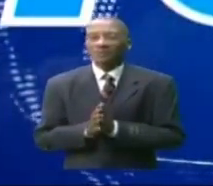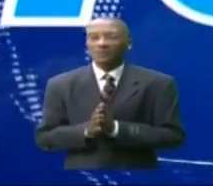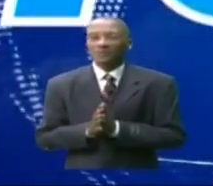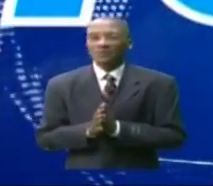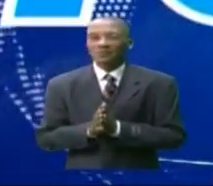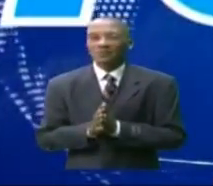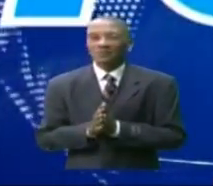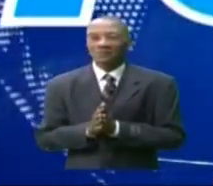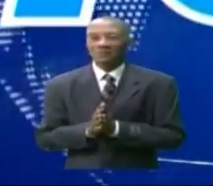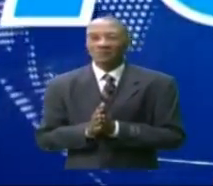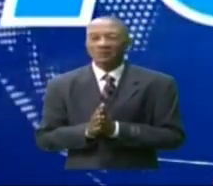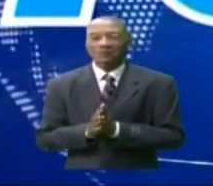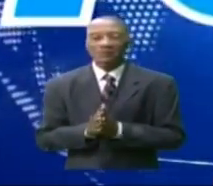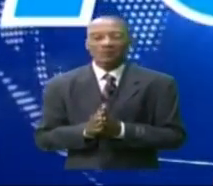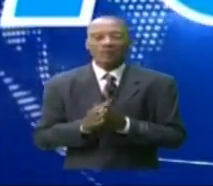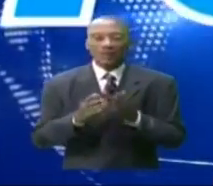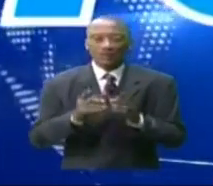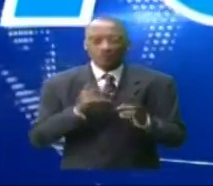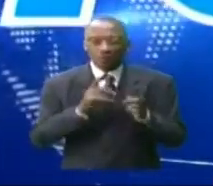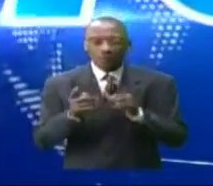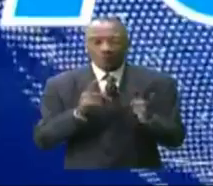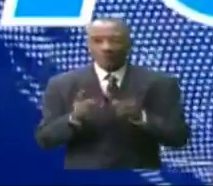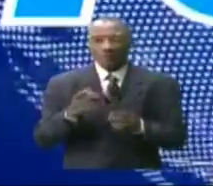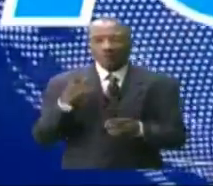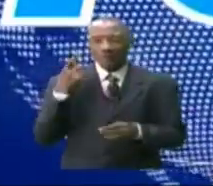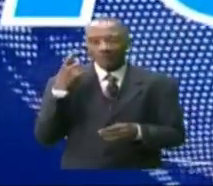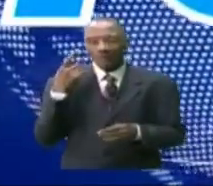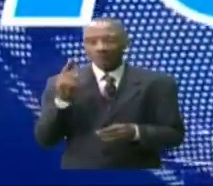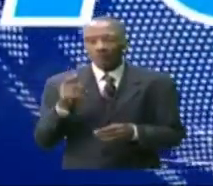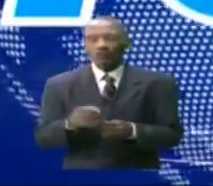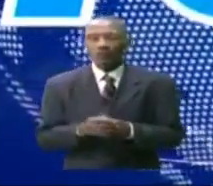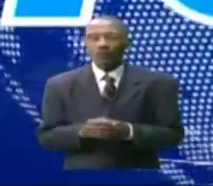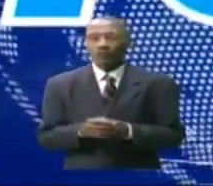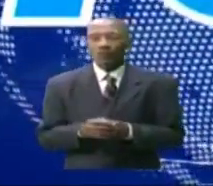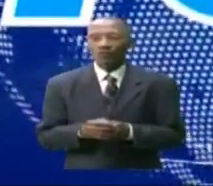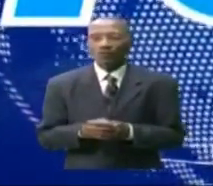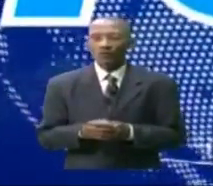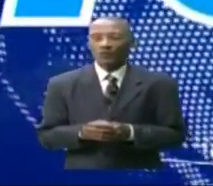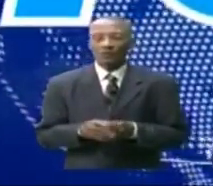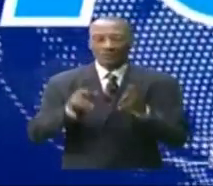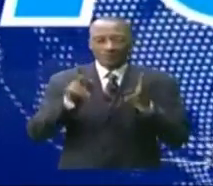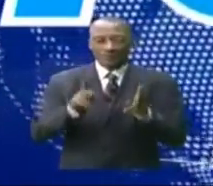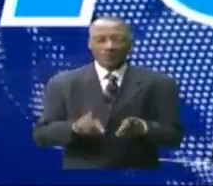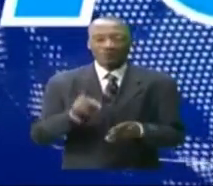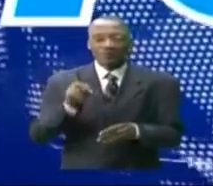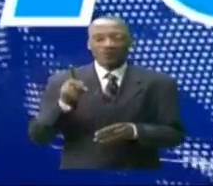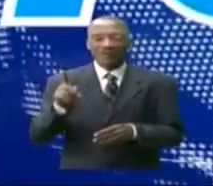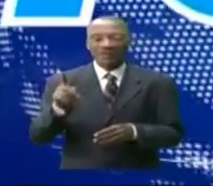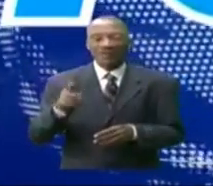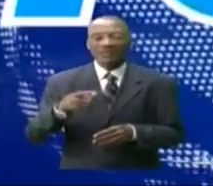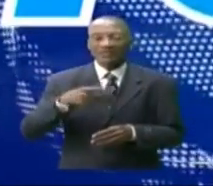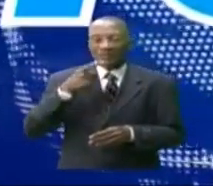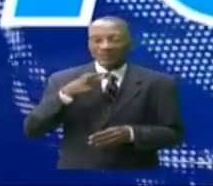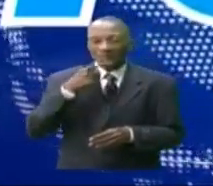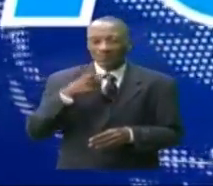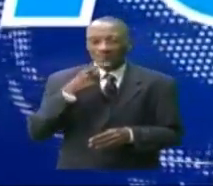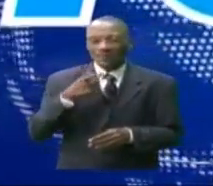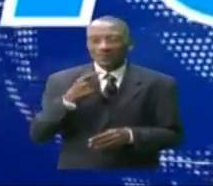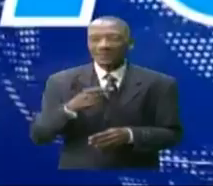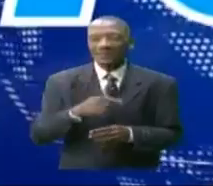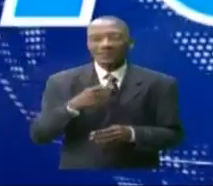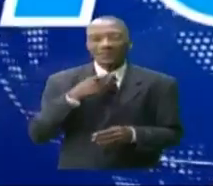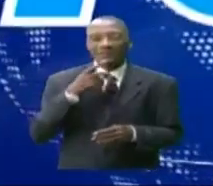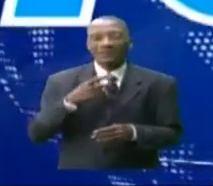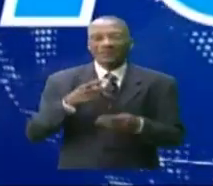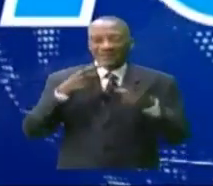indispensables dans l'adoption d'une nouvelle constitution. Déclaration du professeur Isidore Ndaiwel qui plaide pour la mise en place d'une nouvelle constitution en